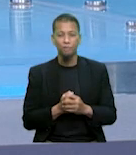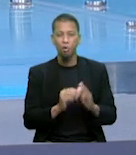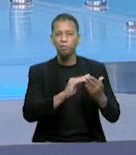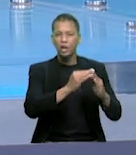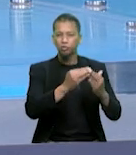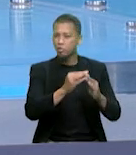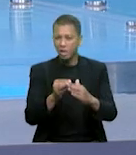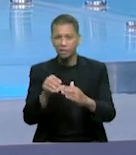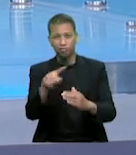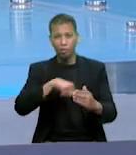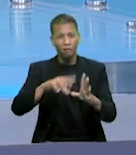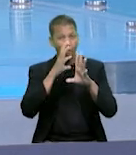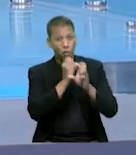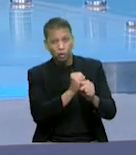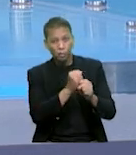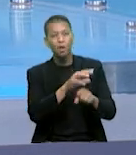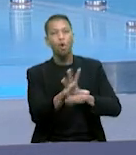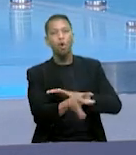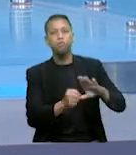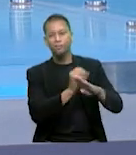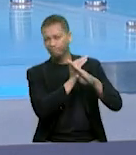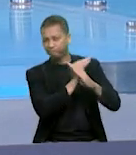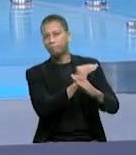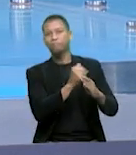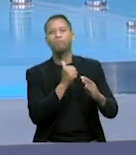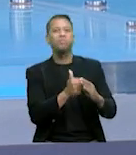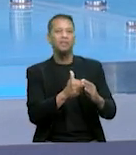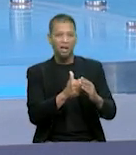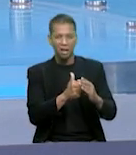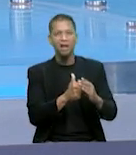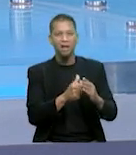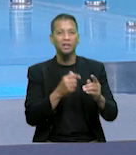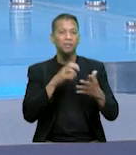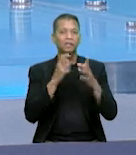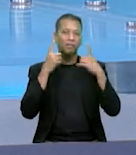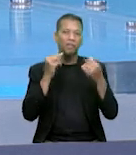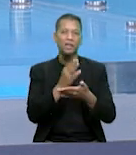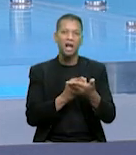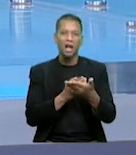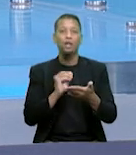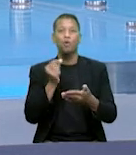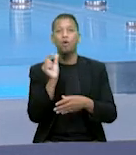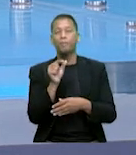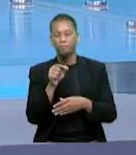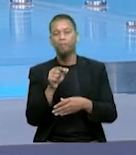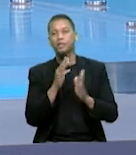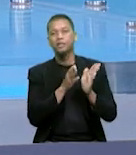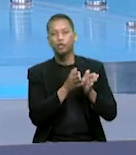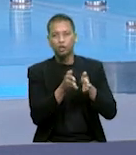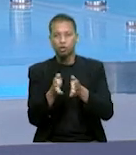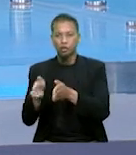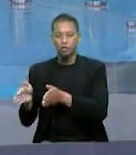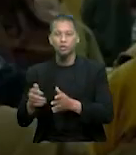fokus terhadap pemberantasan korupsi ini diharapkan dapat membuat Jawa Tengah dan Indonesia umumnya bebas korupsi di segala